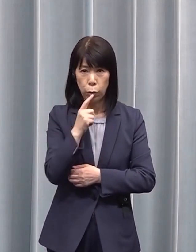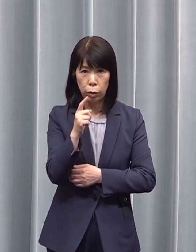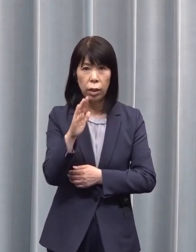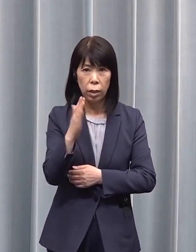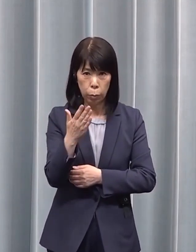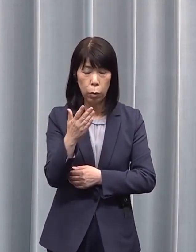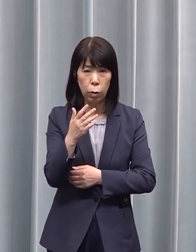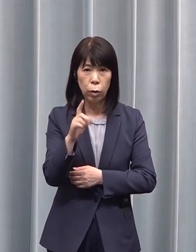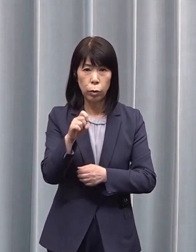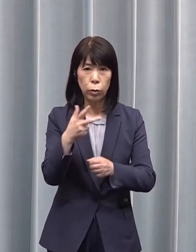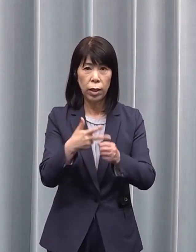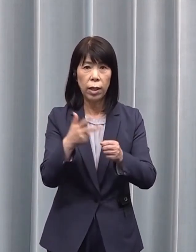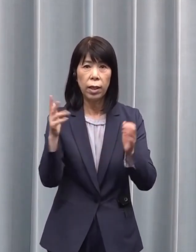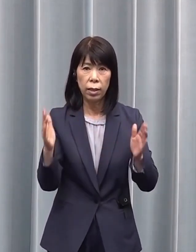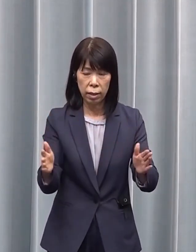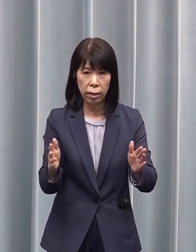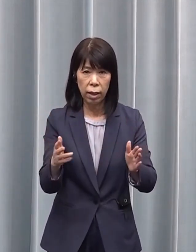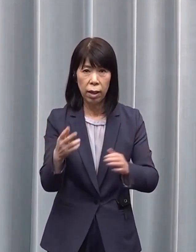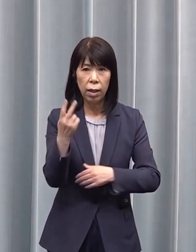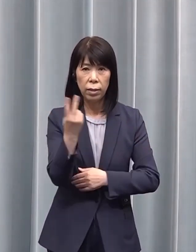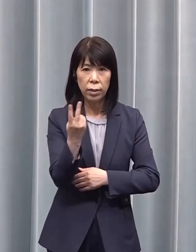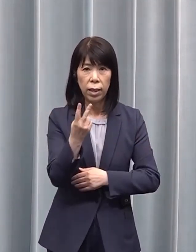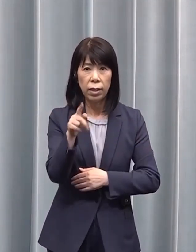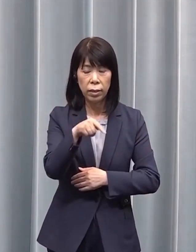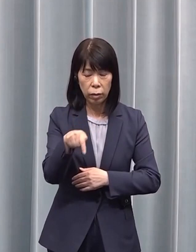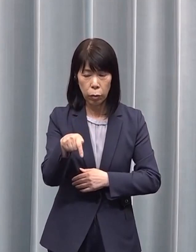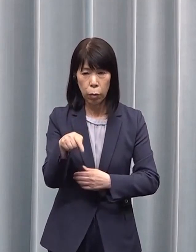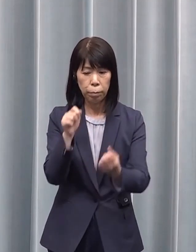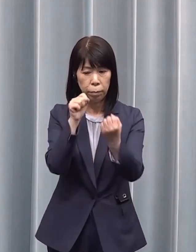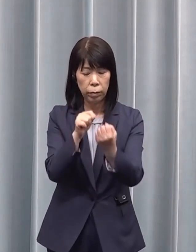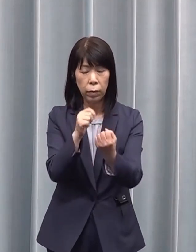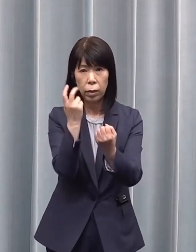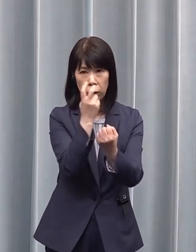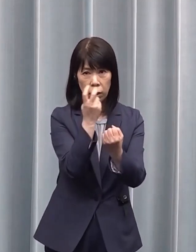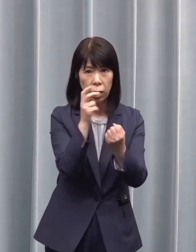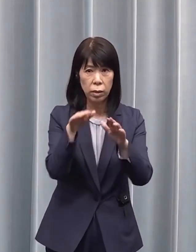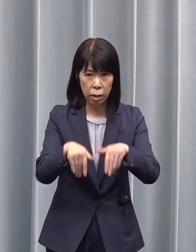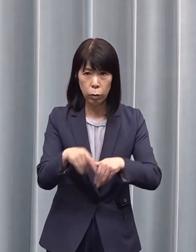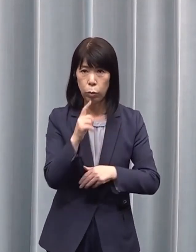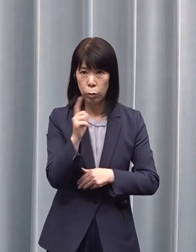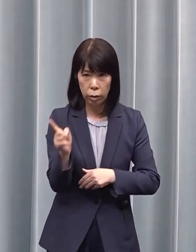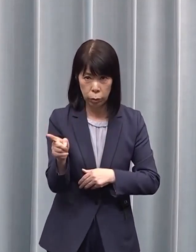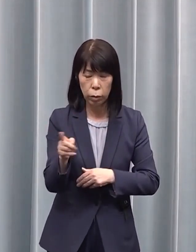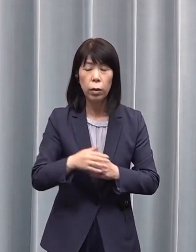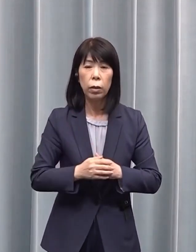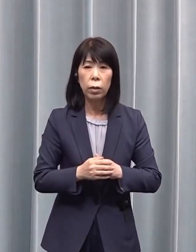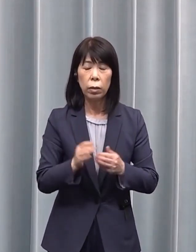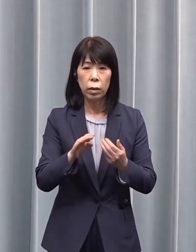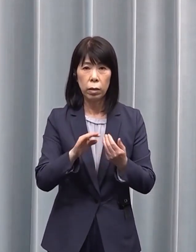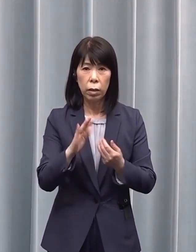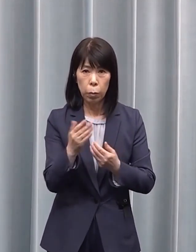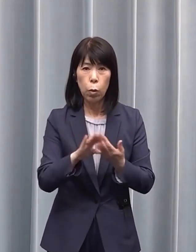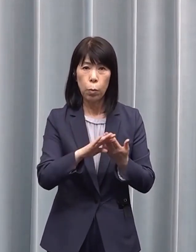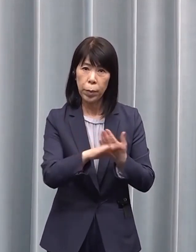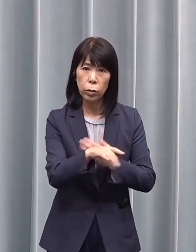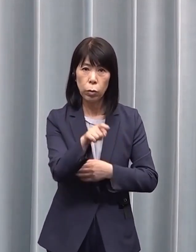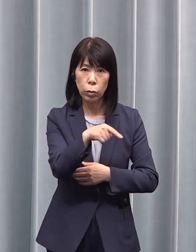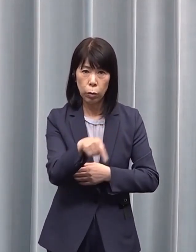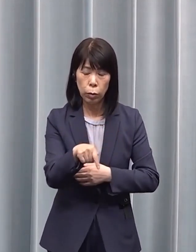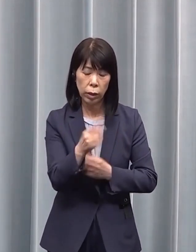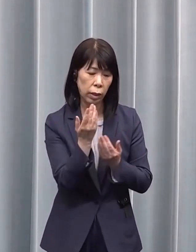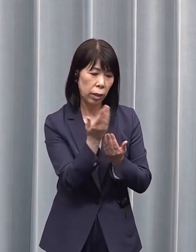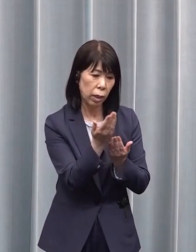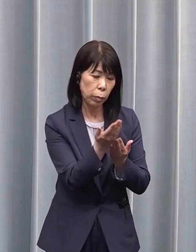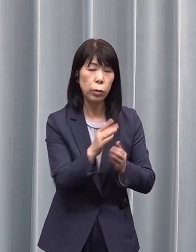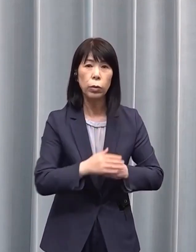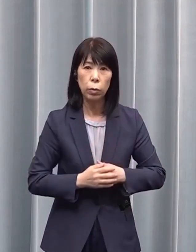年間で2000件対面審査としたという話でだったんですが、他の参与員、日米連出身の参与員のインタビューをした